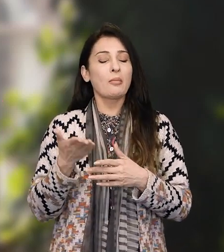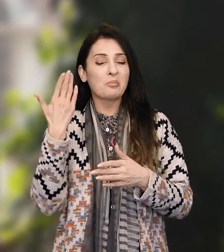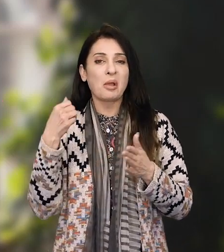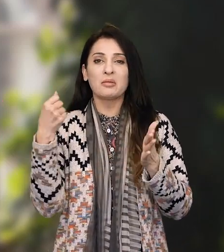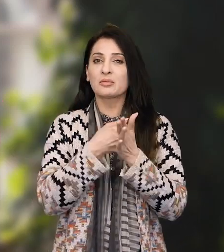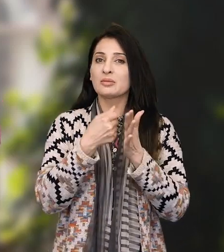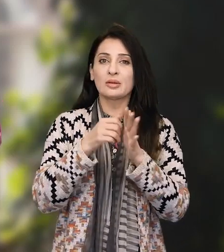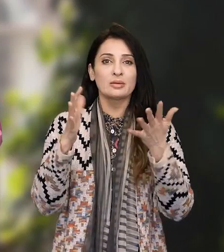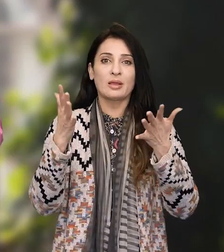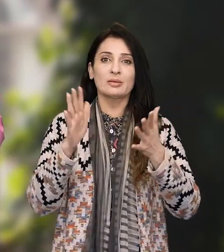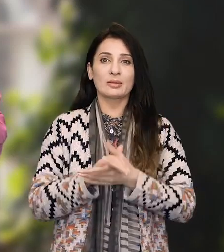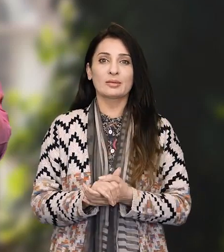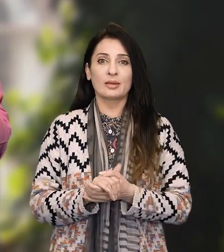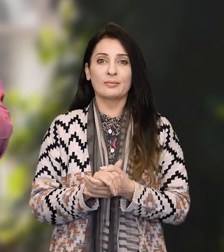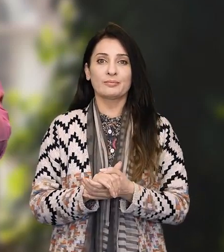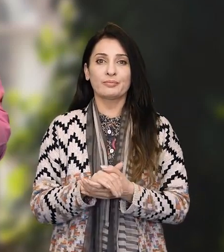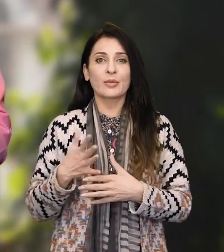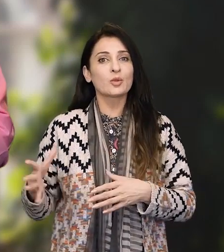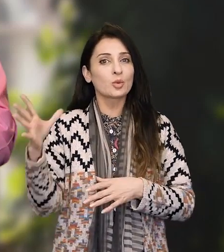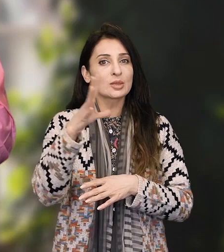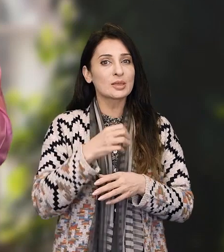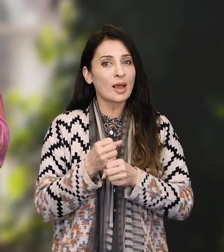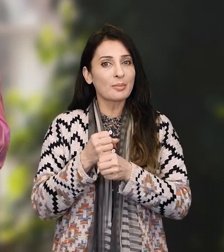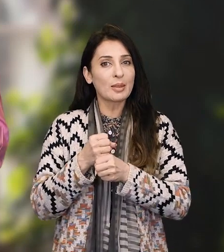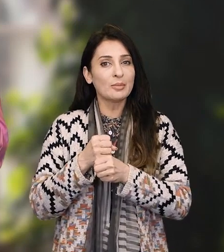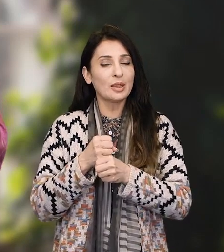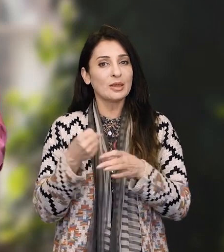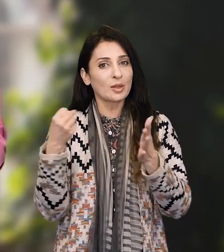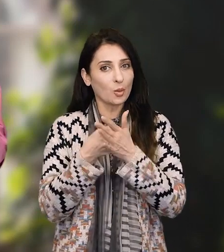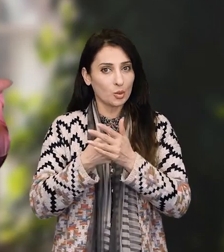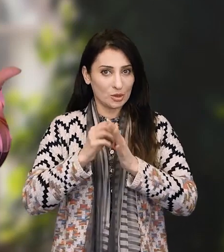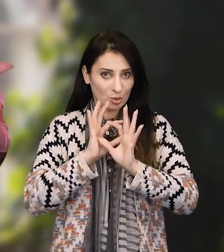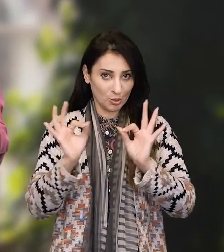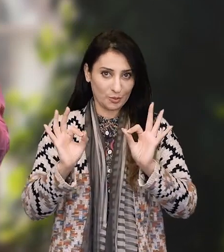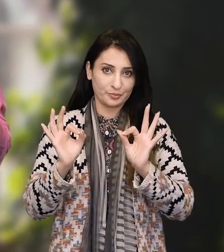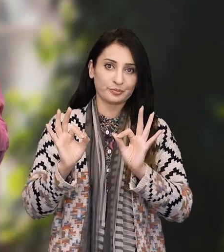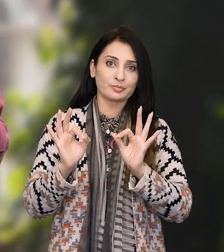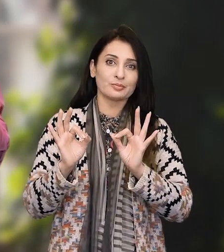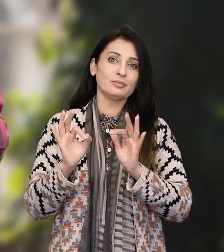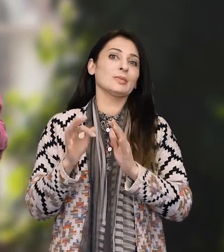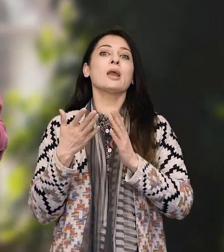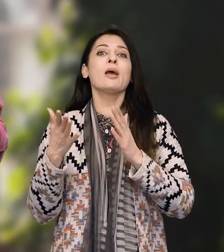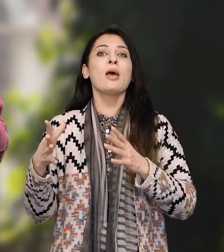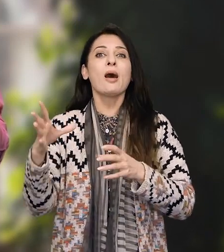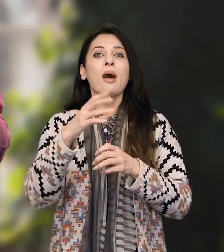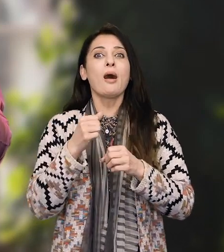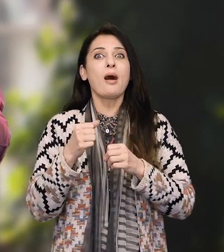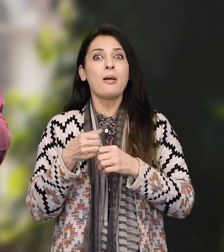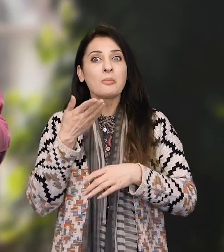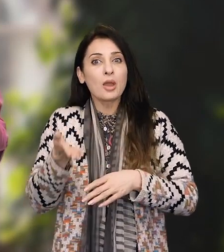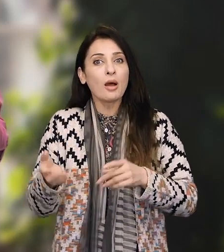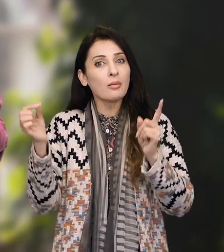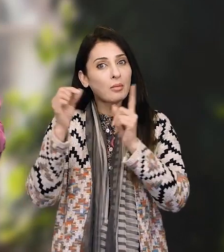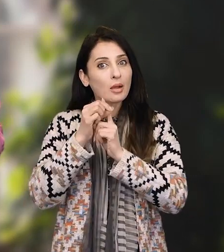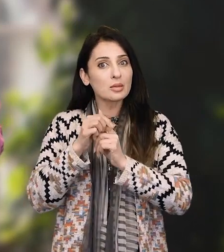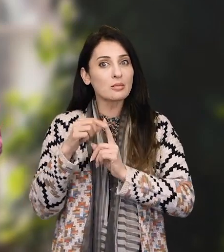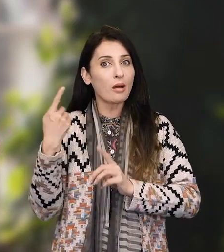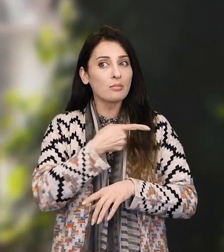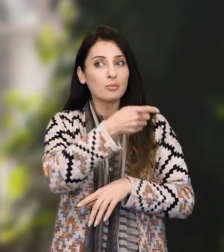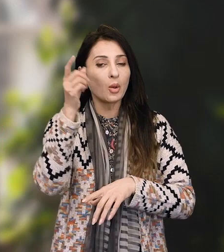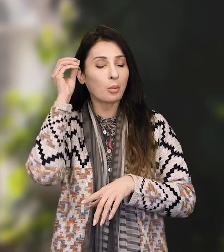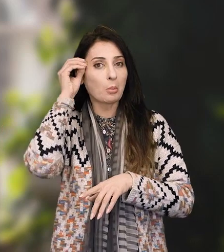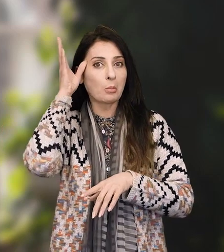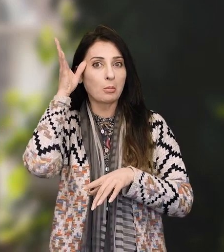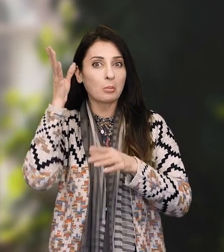था, एंड सो दे स्टार्ट वर्किंग ऑन इट, एंड माशाल्लाह वी हैव सो मच टैलेंट इन पाकिस्तान